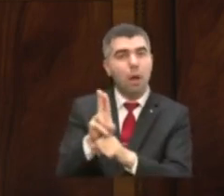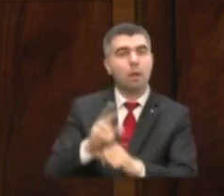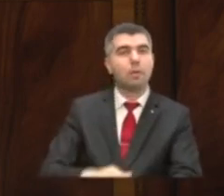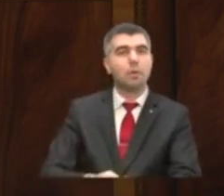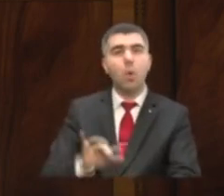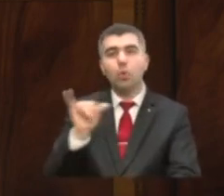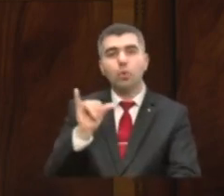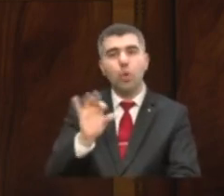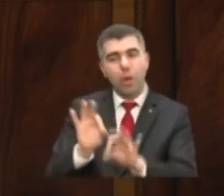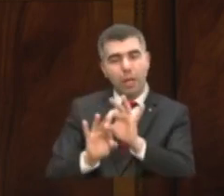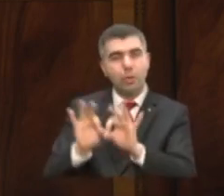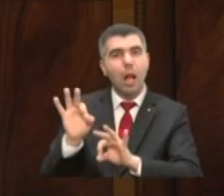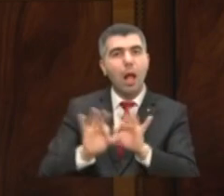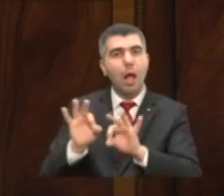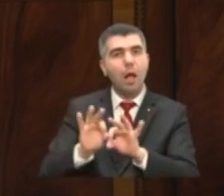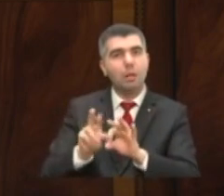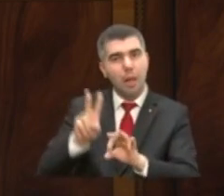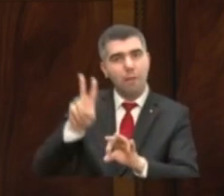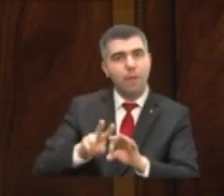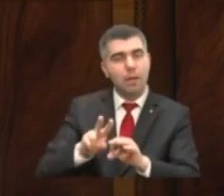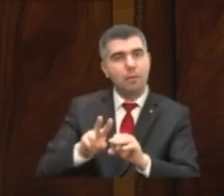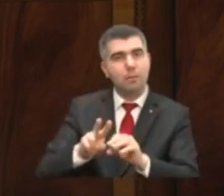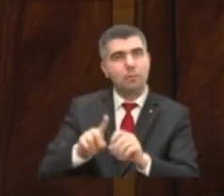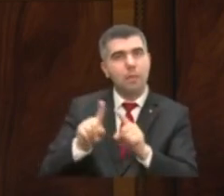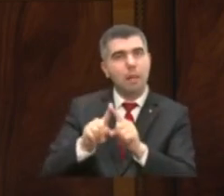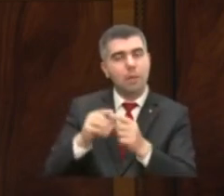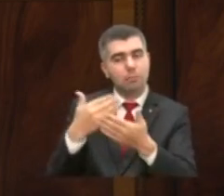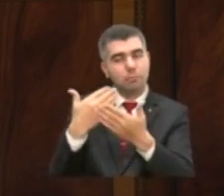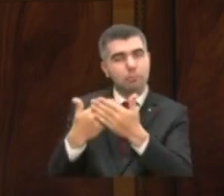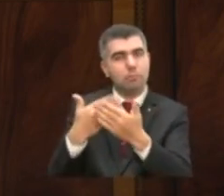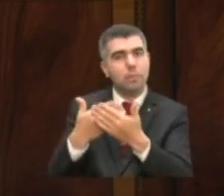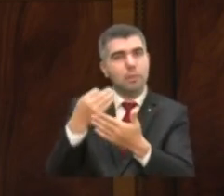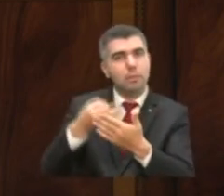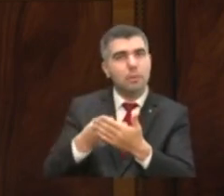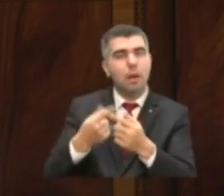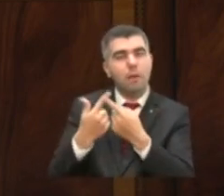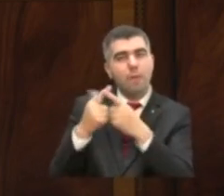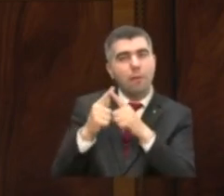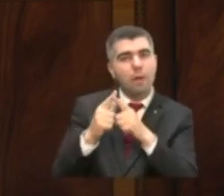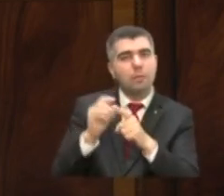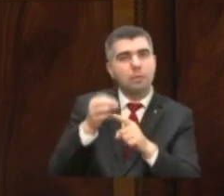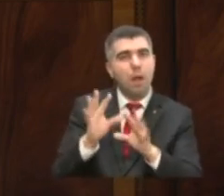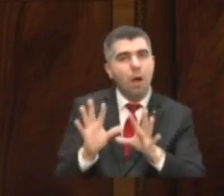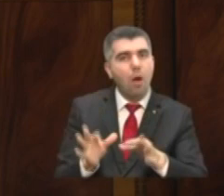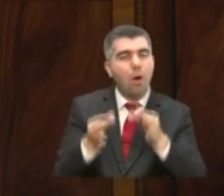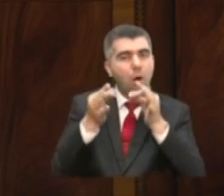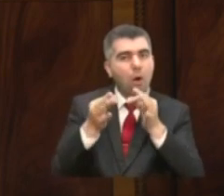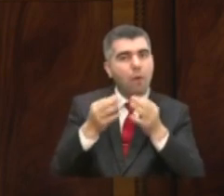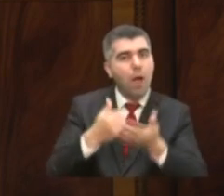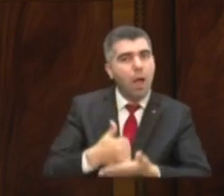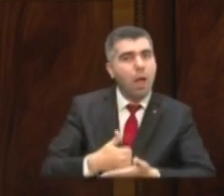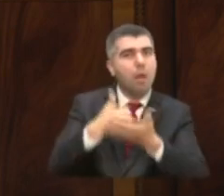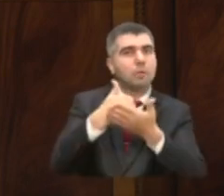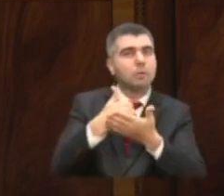عن الإجراءات العملية الملموسة المستعجلة وعن المبادرات العمومية القادرة على احتوائها وجعلها طاقة